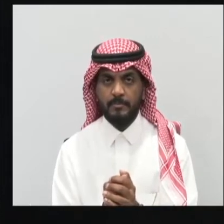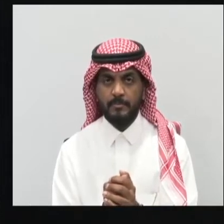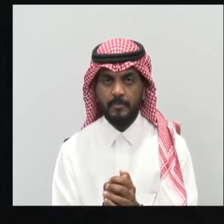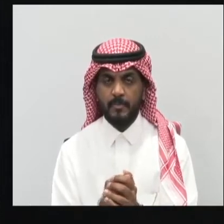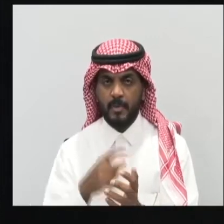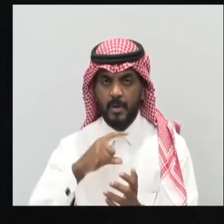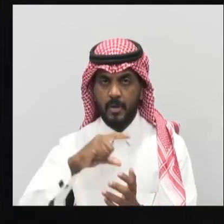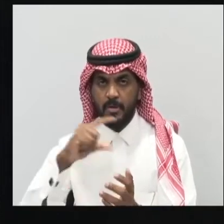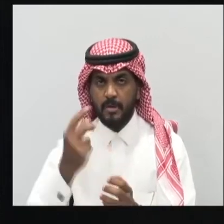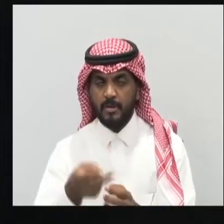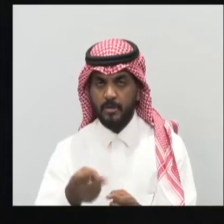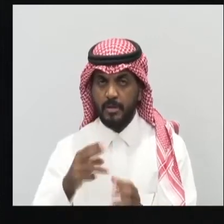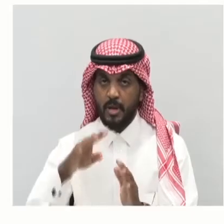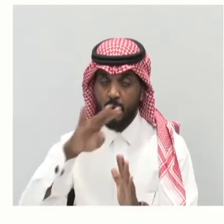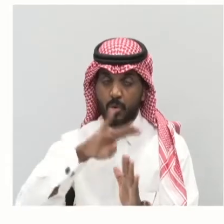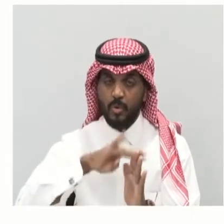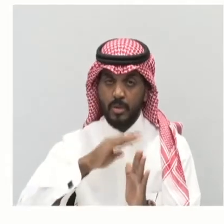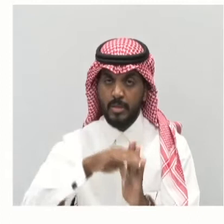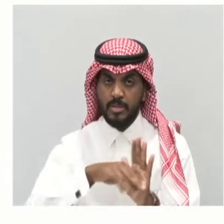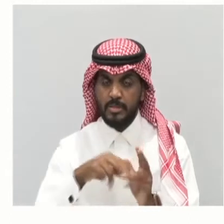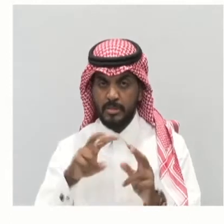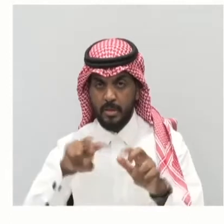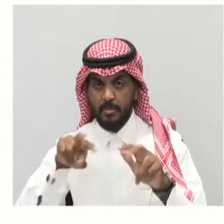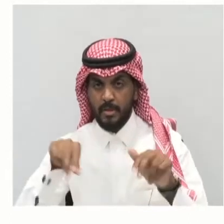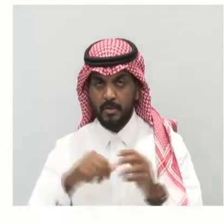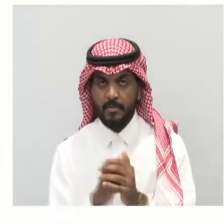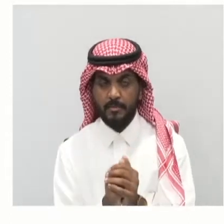هيا يا صغاري نعود إلى النص نبحث.